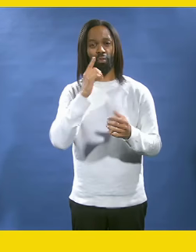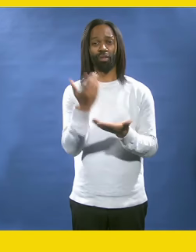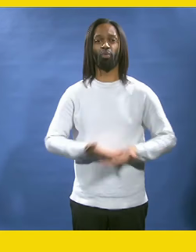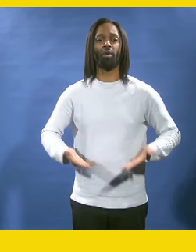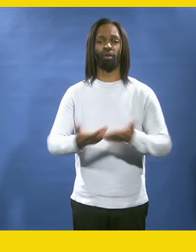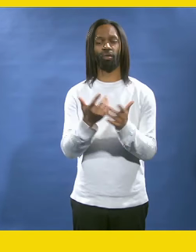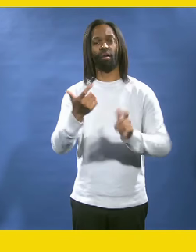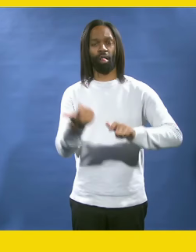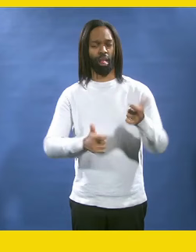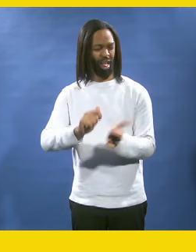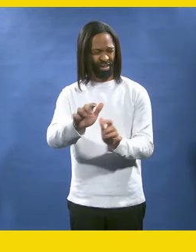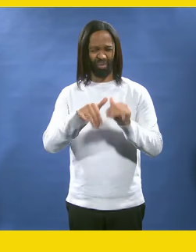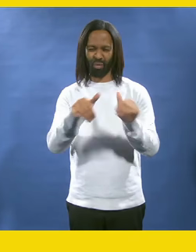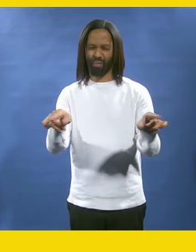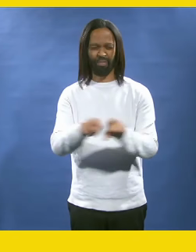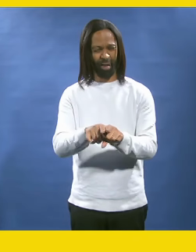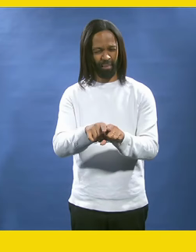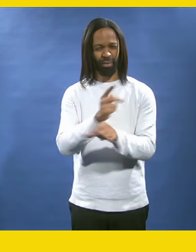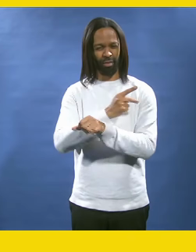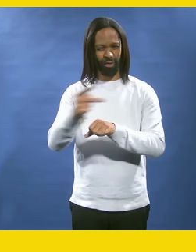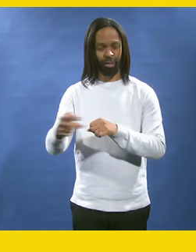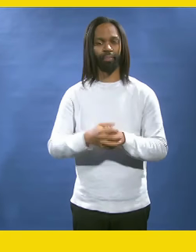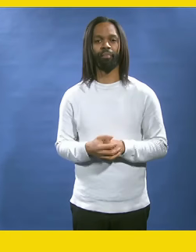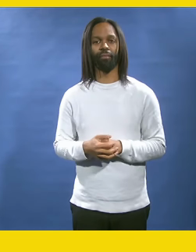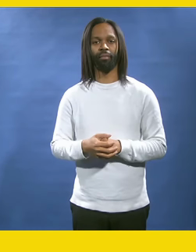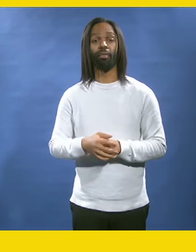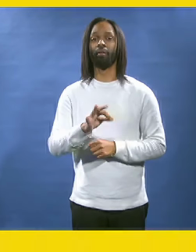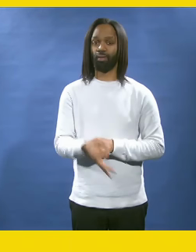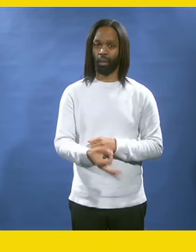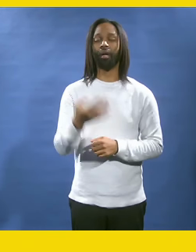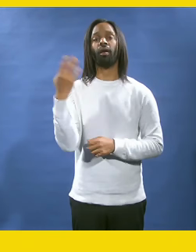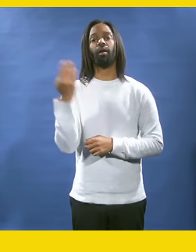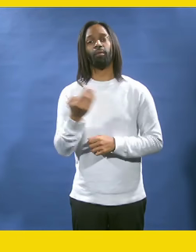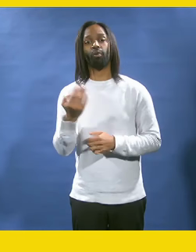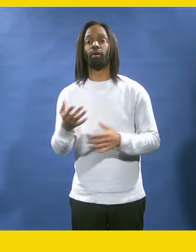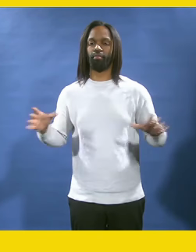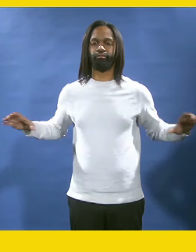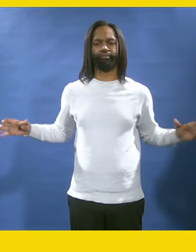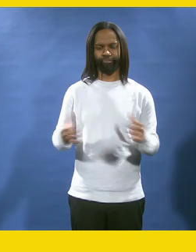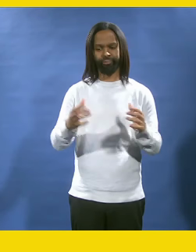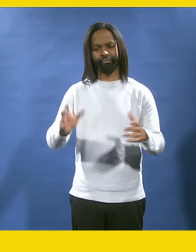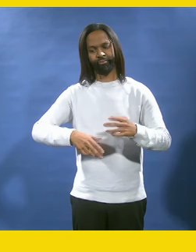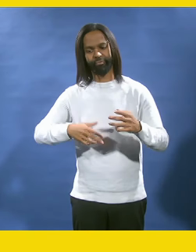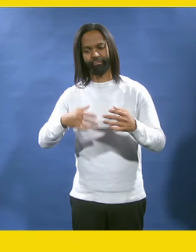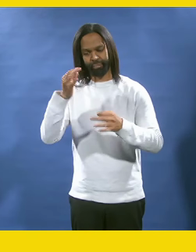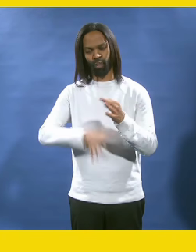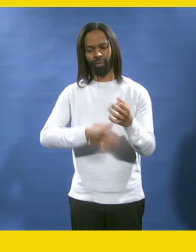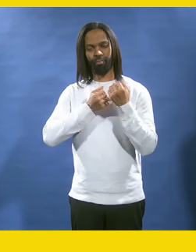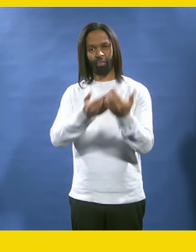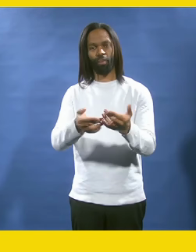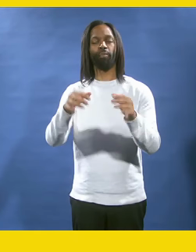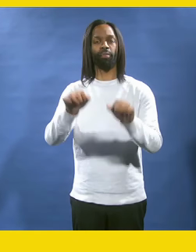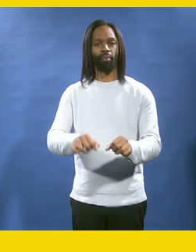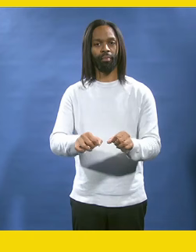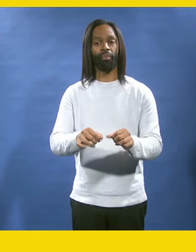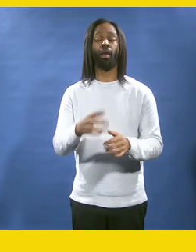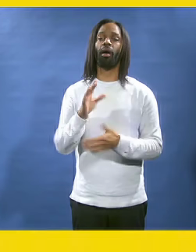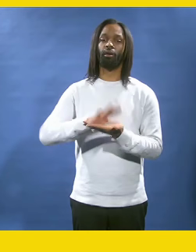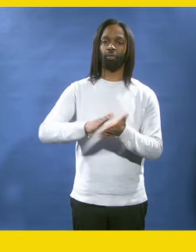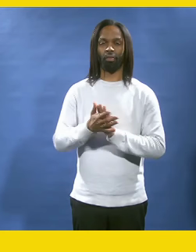la violence à éradiquer appelle des réponses fortes, globales et coordonnées. L'épuisement gagne les actrices et les acteurs des